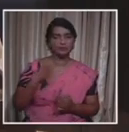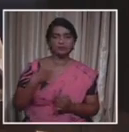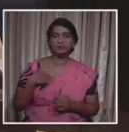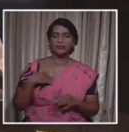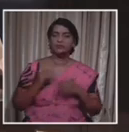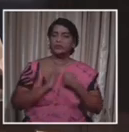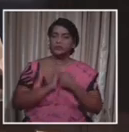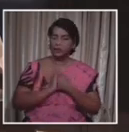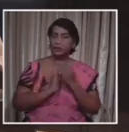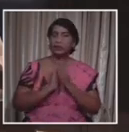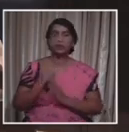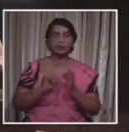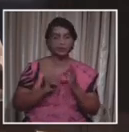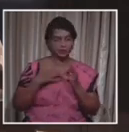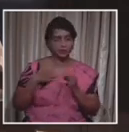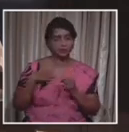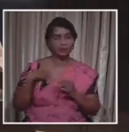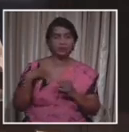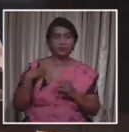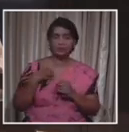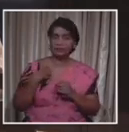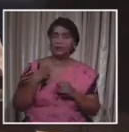ගරු මන්ත්‍රීවරුනි,